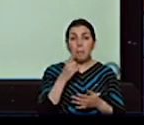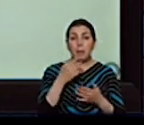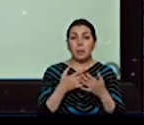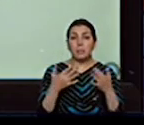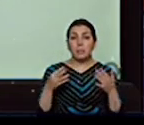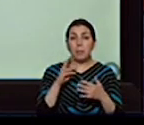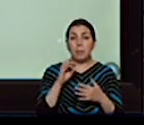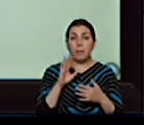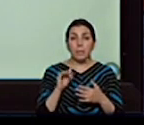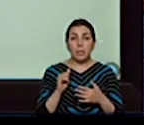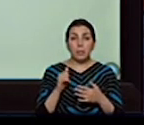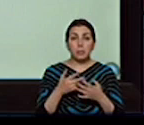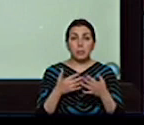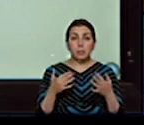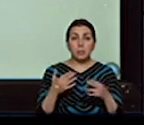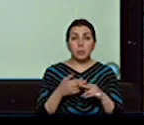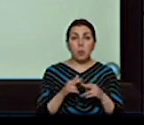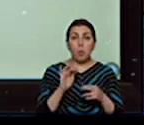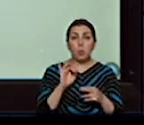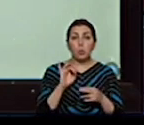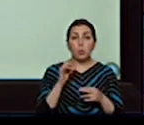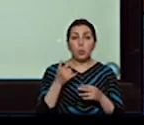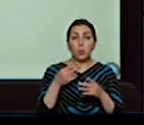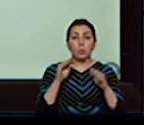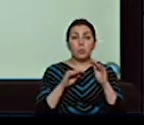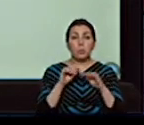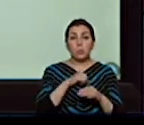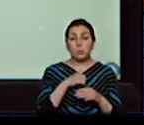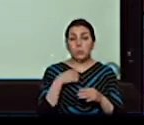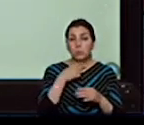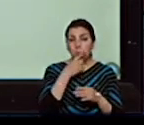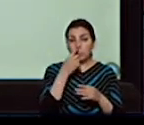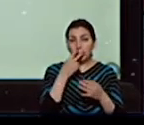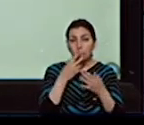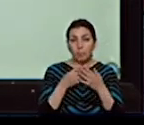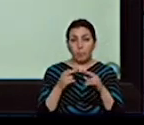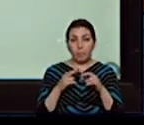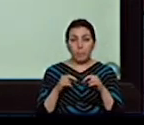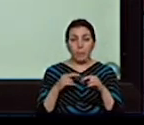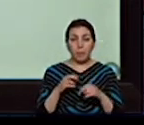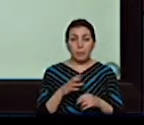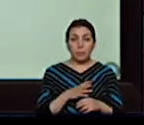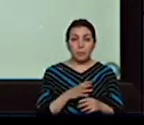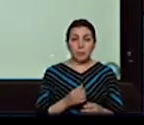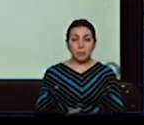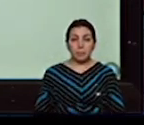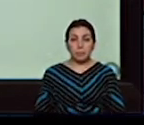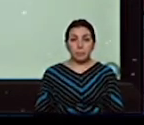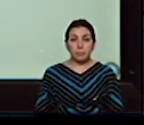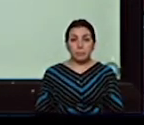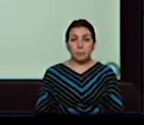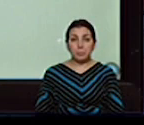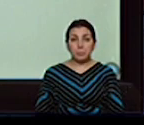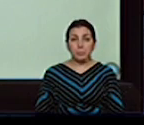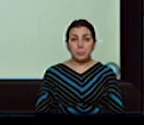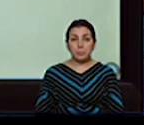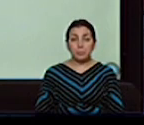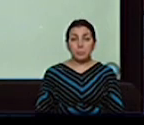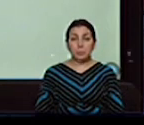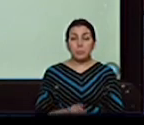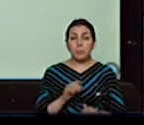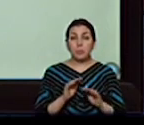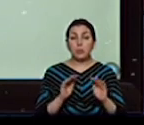Bir qancha mevalarni, hattoki urug'larni joylashganini o'z ko'zimiz bilan tajriba usulida ko'rgan edik. Siz